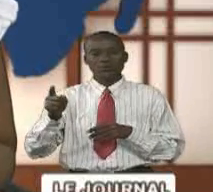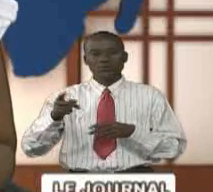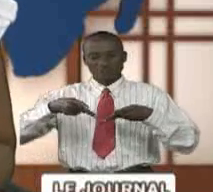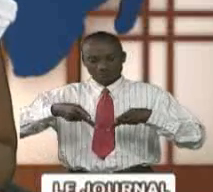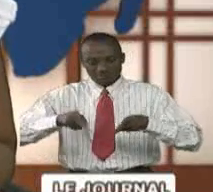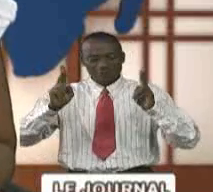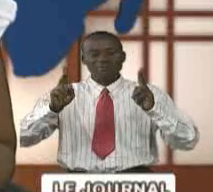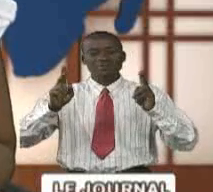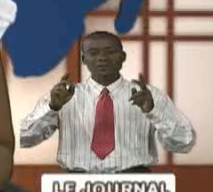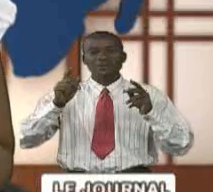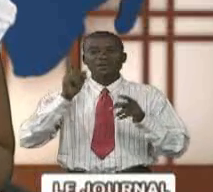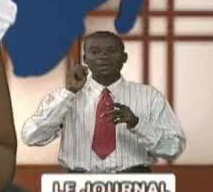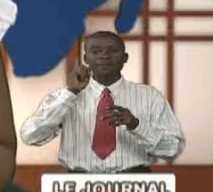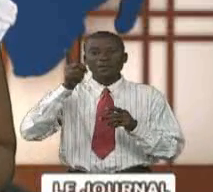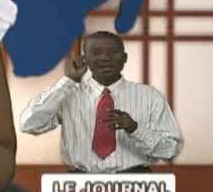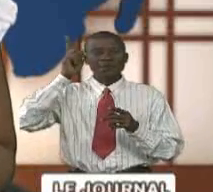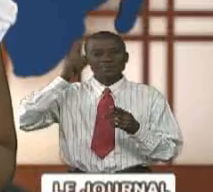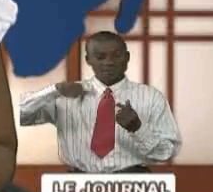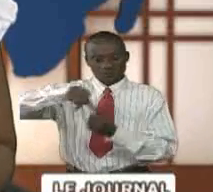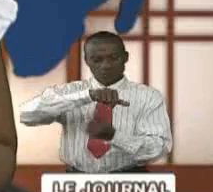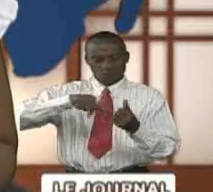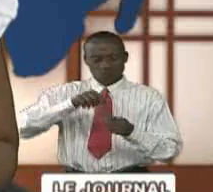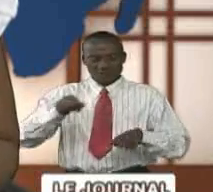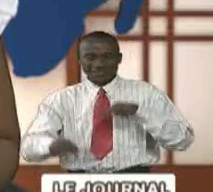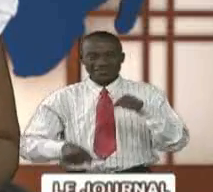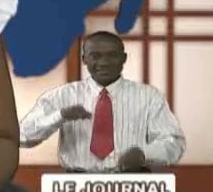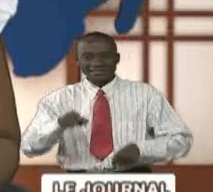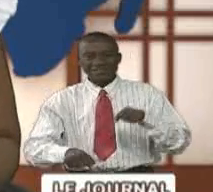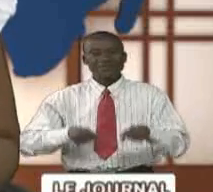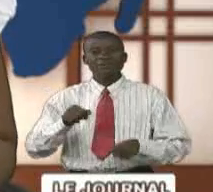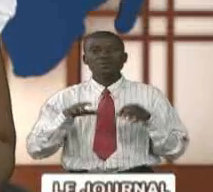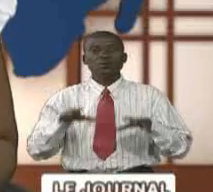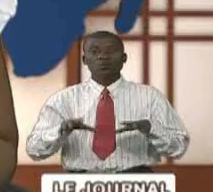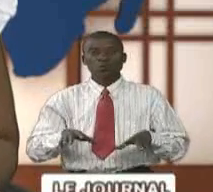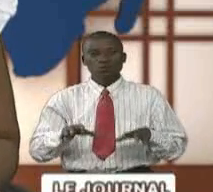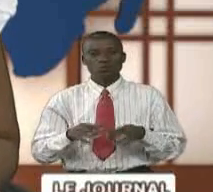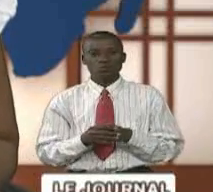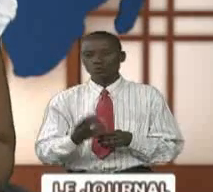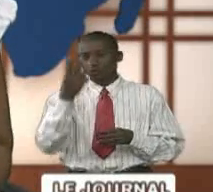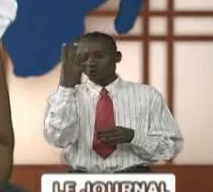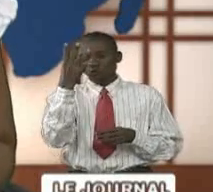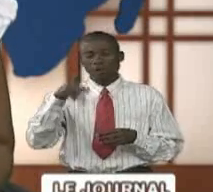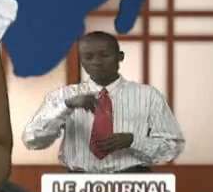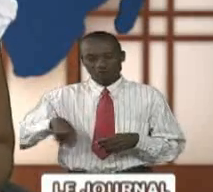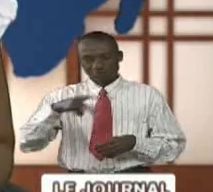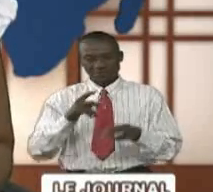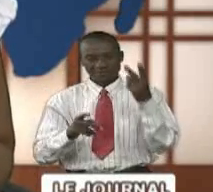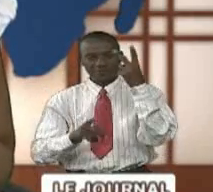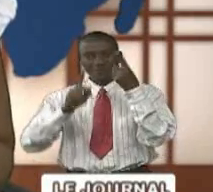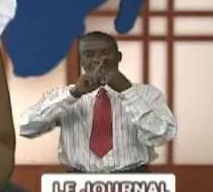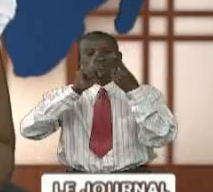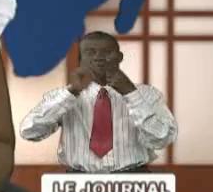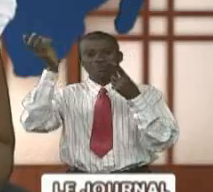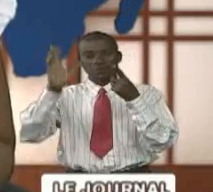tour cycliste de la République démocratique du Congo. Eh bien, ce tour va concerner trois provinces, à savoir le Bas-Congo,